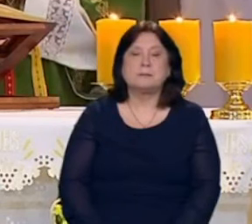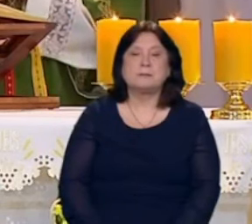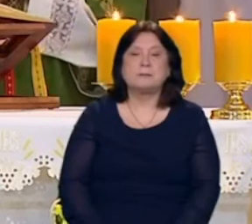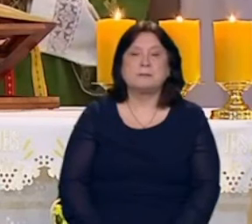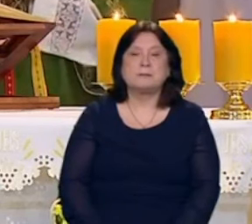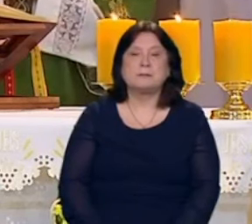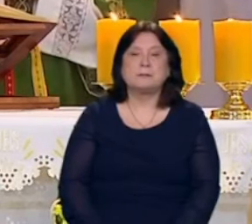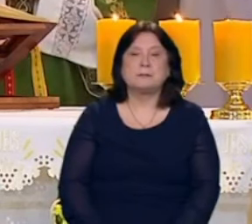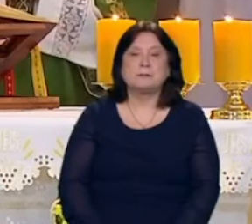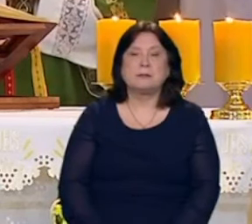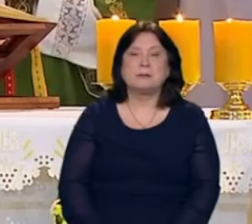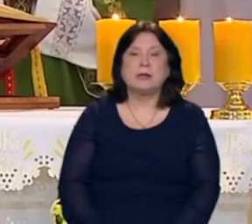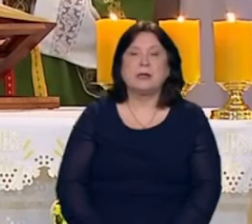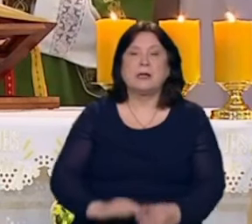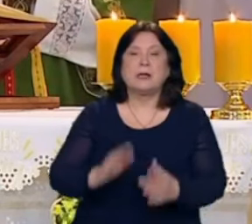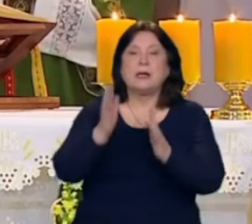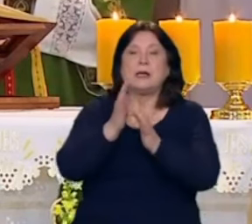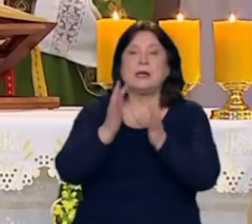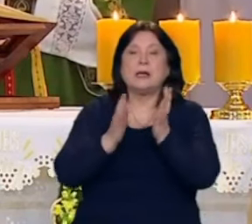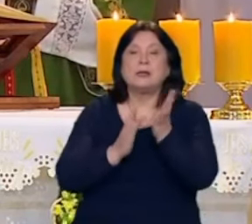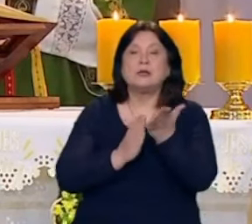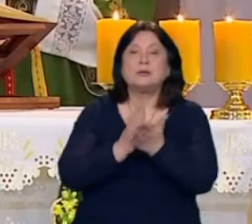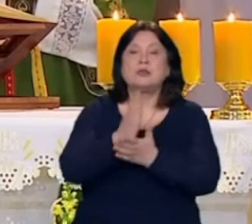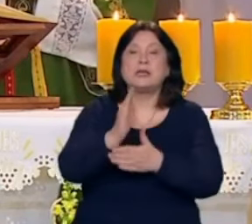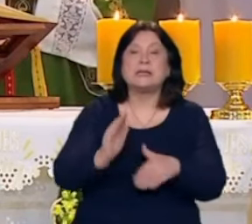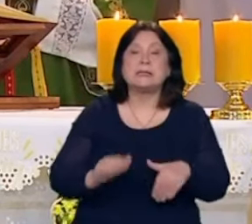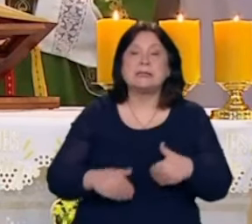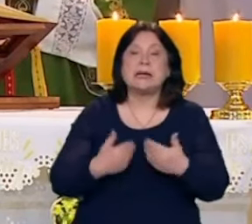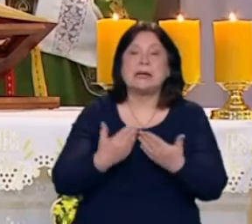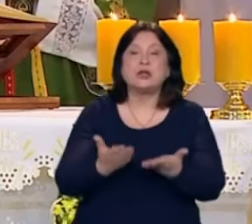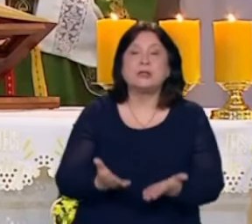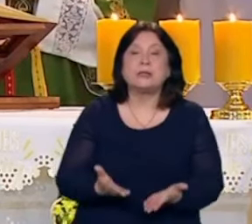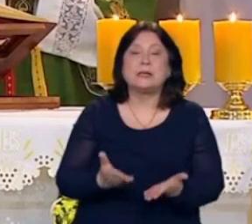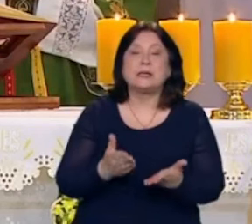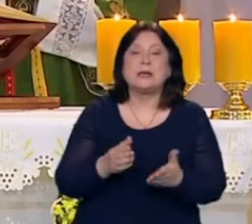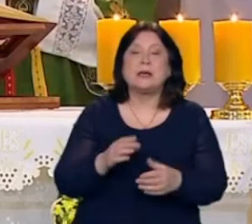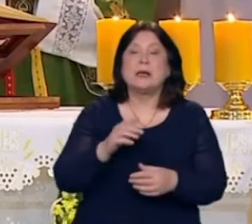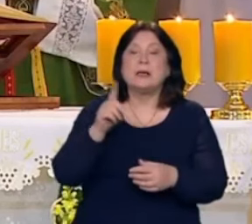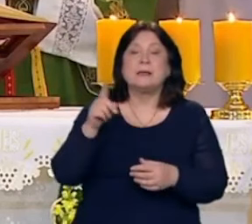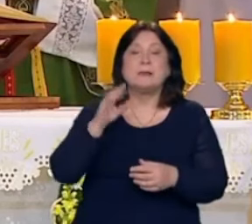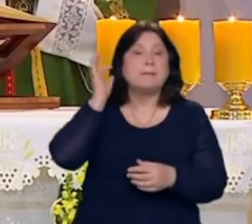Chrystusa on przez Narodzenie z Maryji